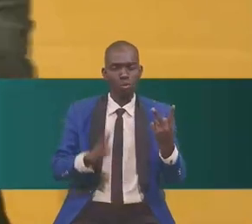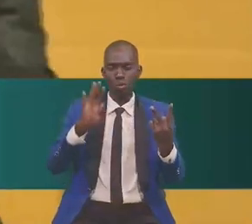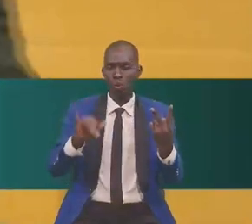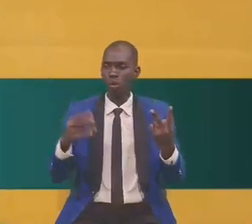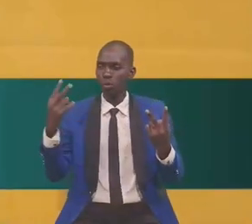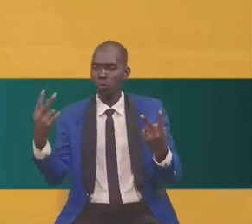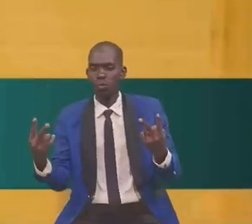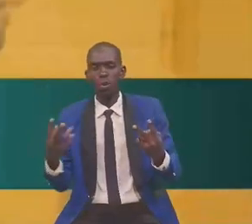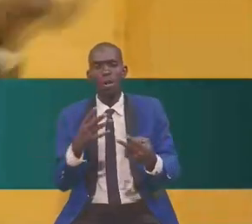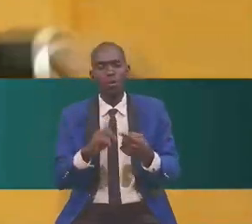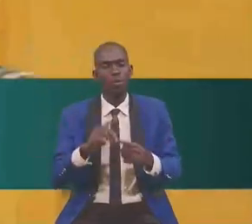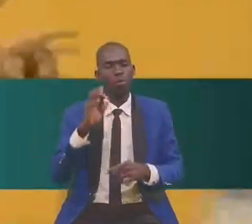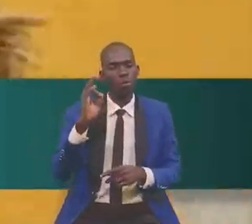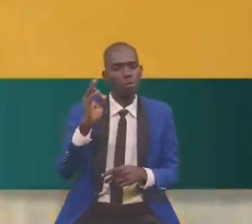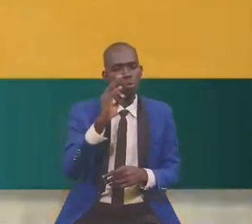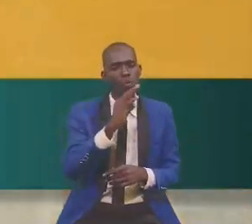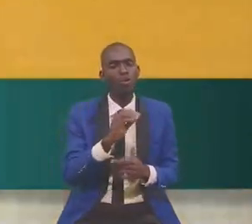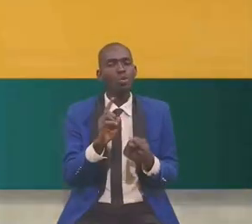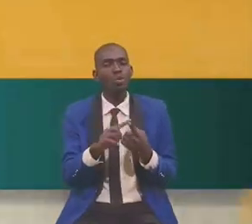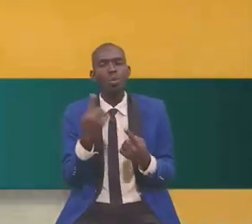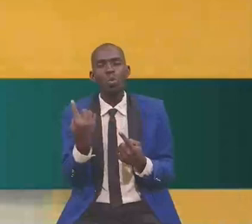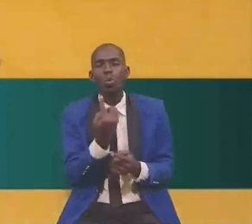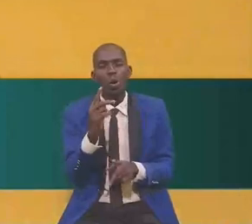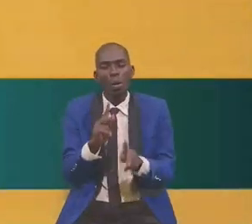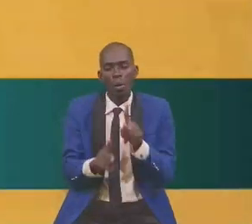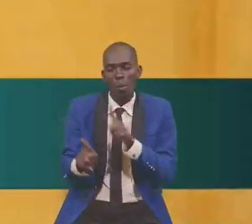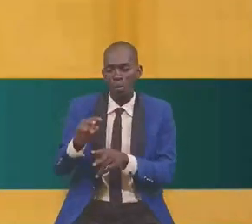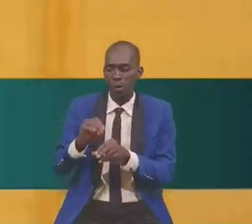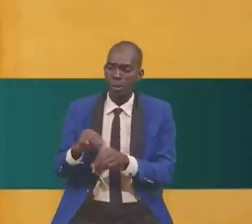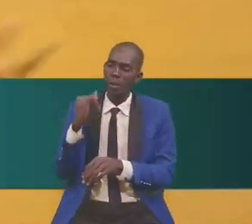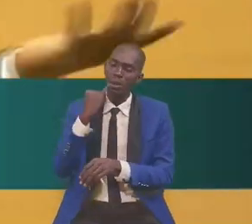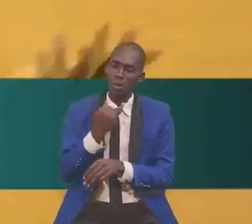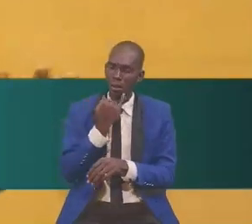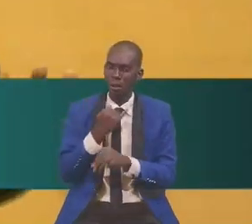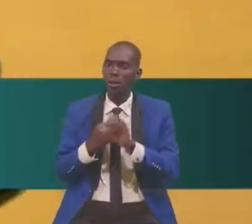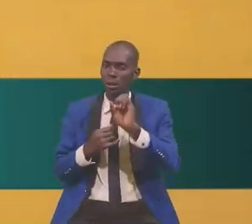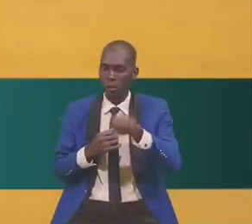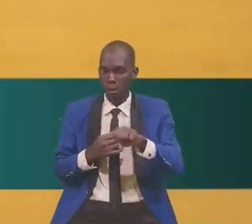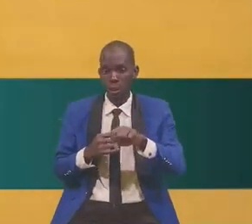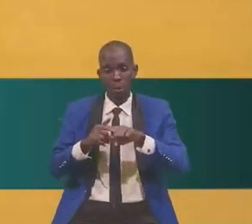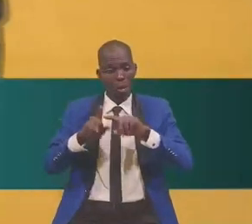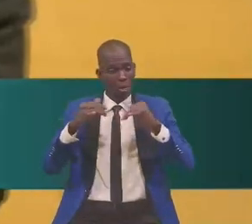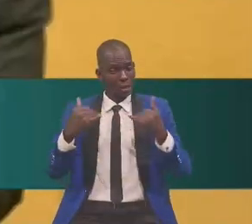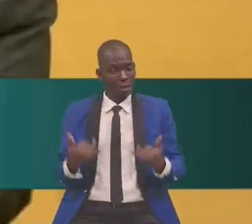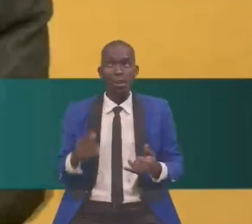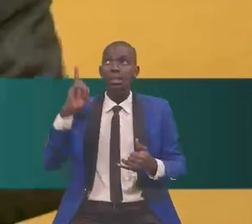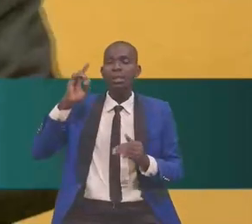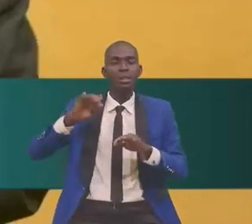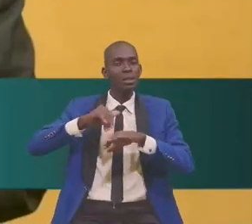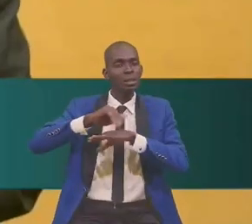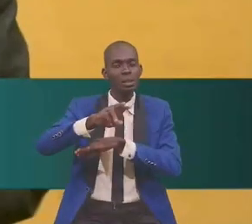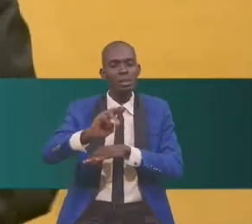donner la parole à ces gens-là. Maintenant, il a donné quelque chose de plus élevé qu'il leur avait